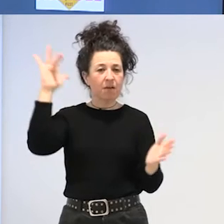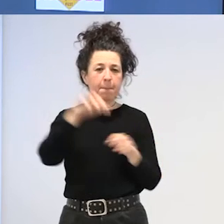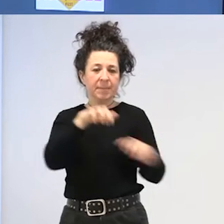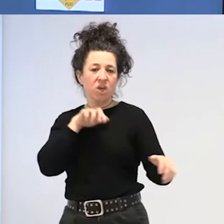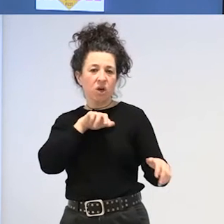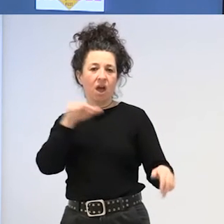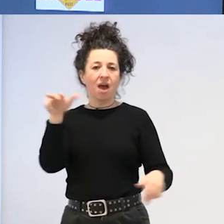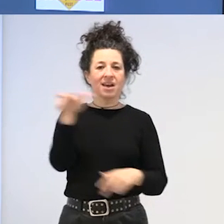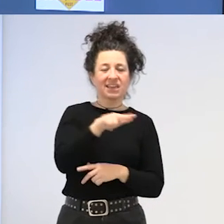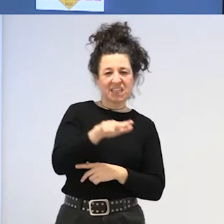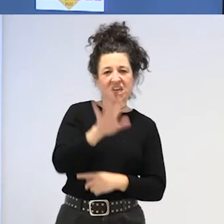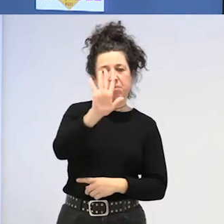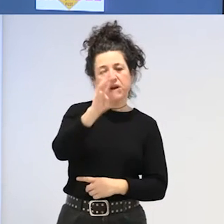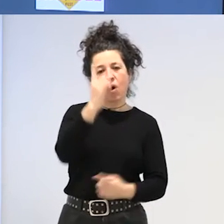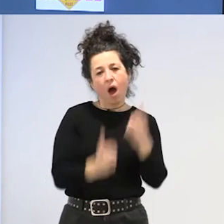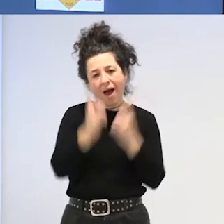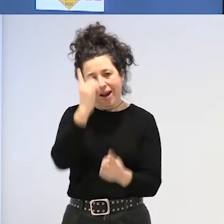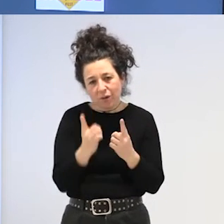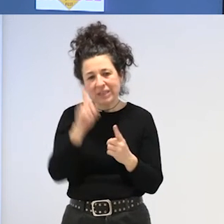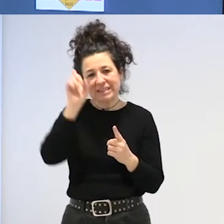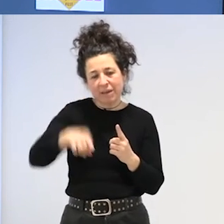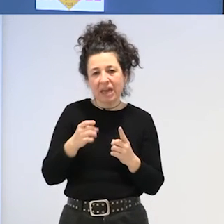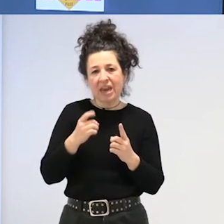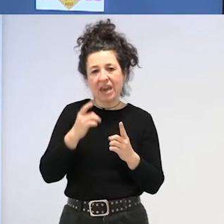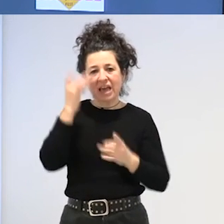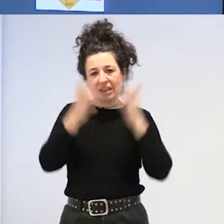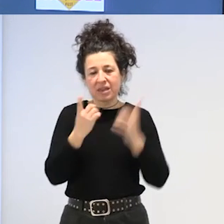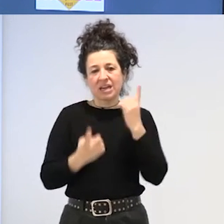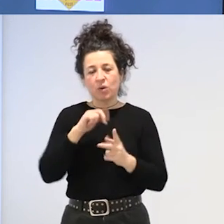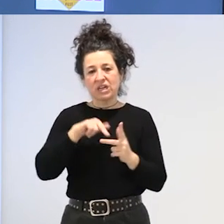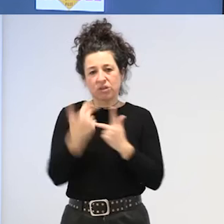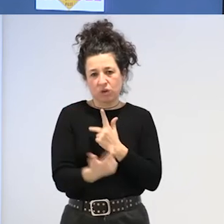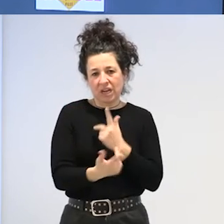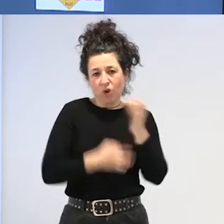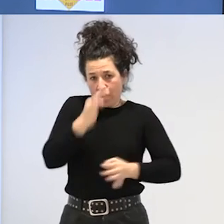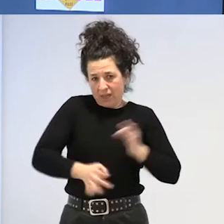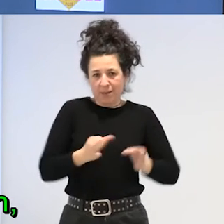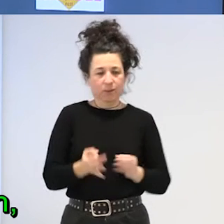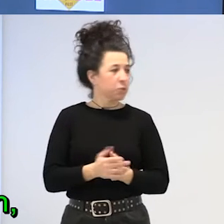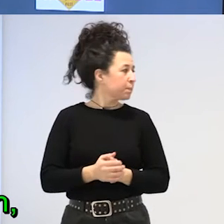baina bueno, euskarazko jarduerak ere antolatu genituen, eta bueno,